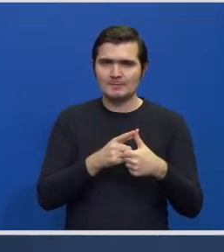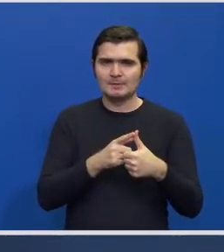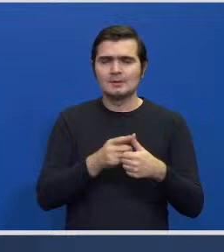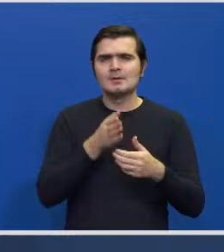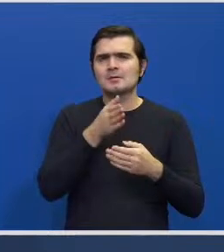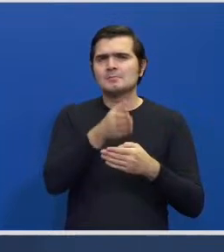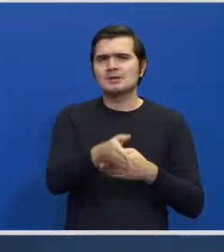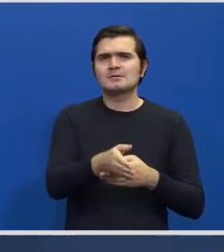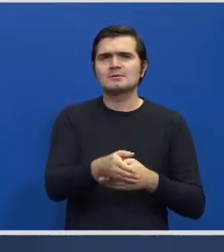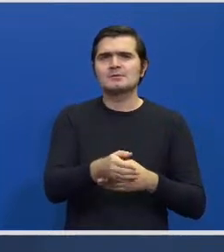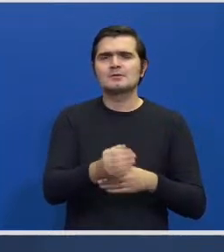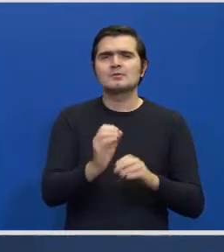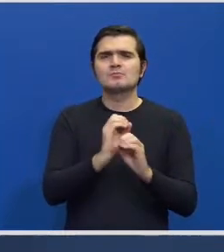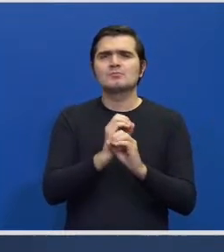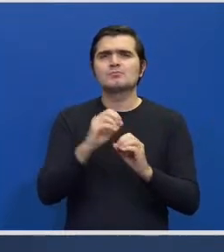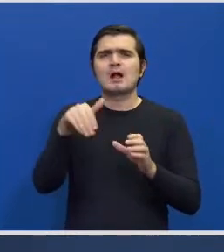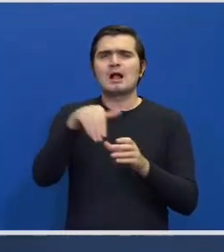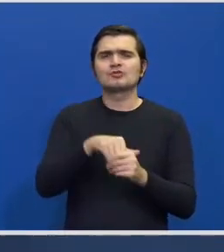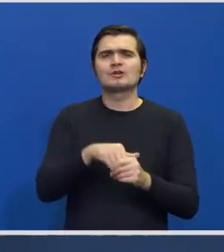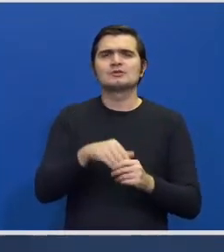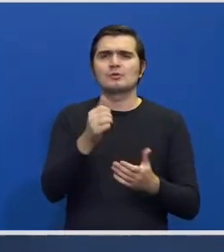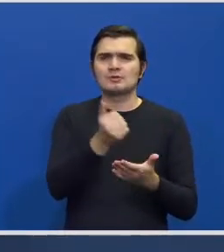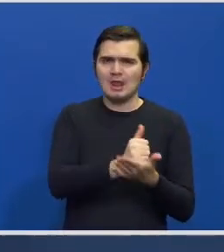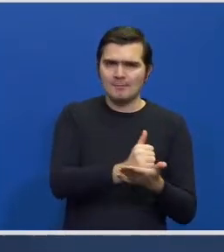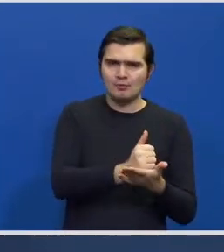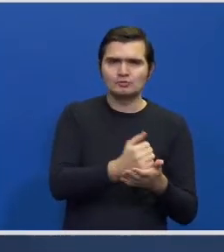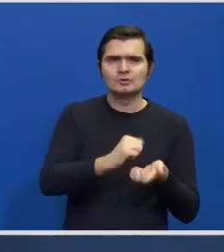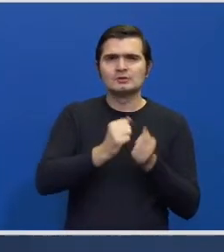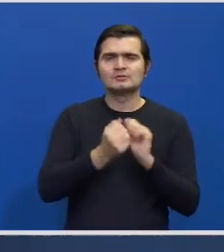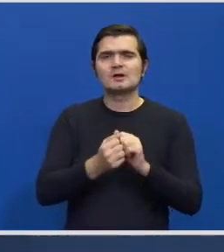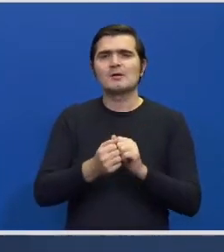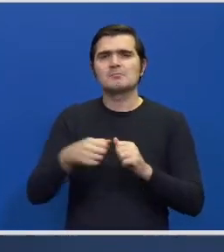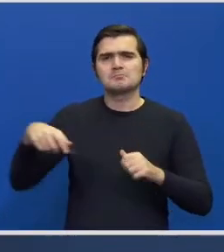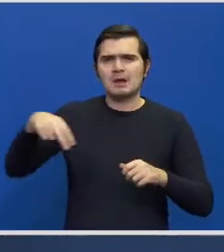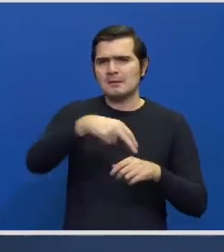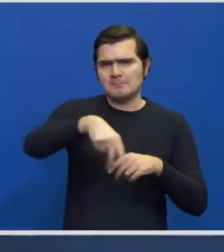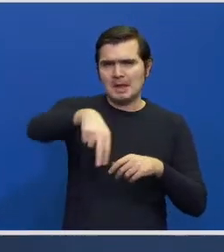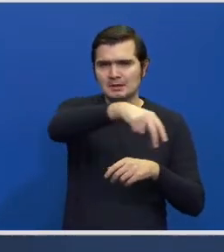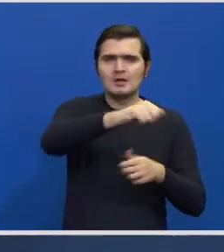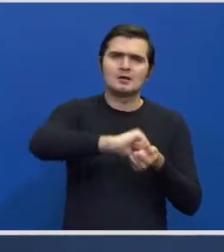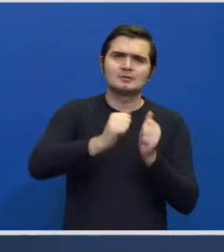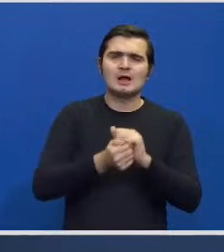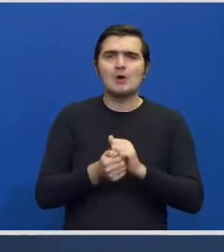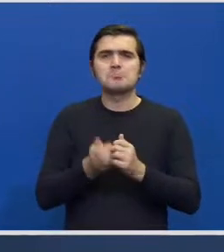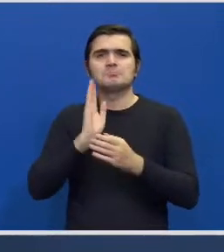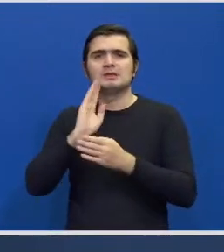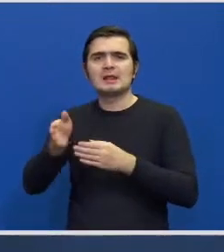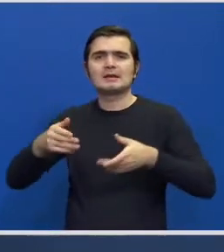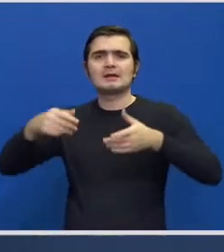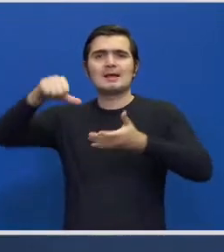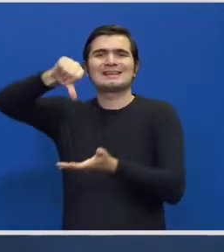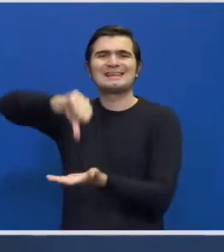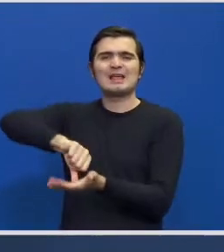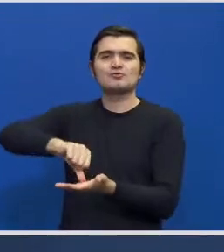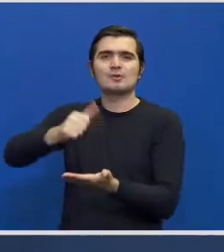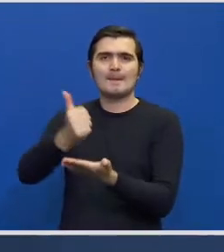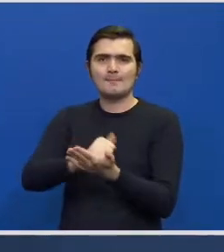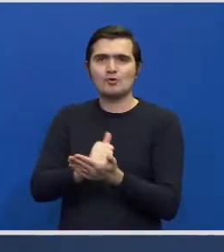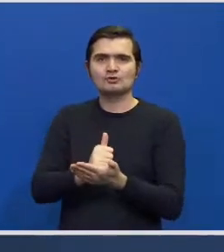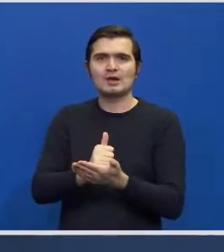prin intermediul oficianților poștali sau direct la oficiile poștale.